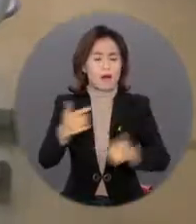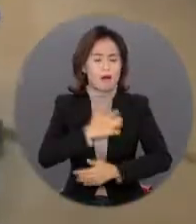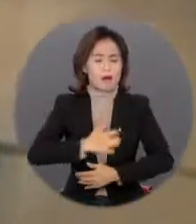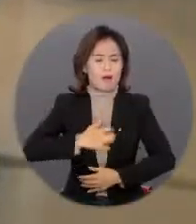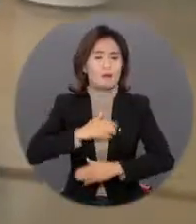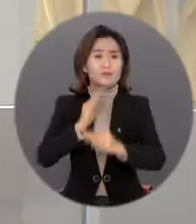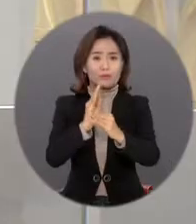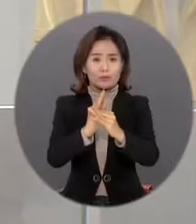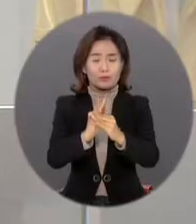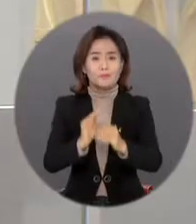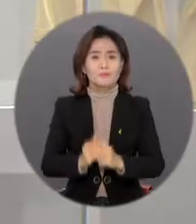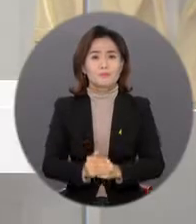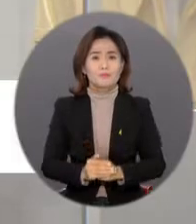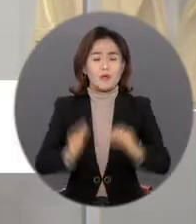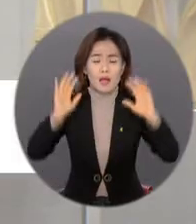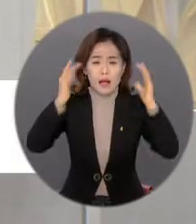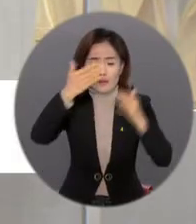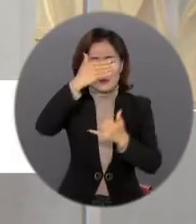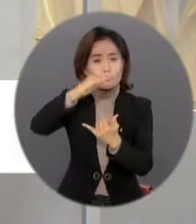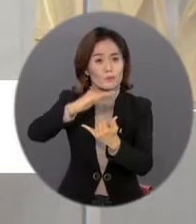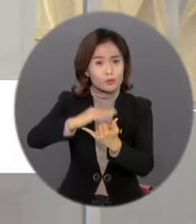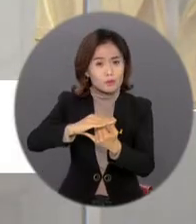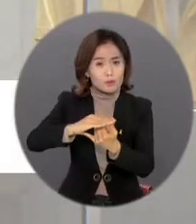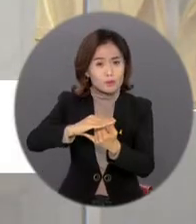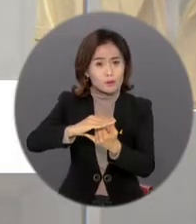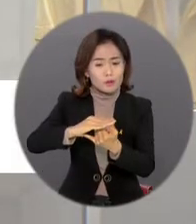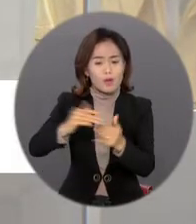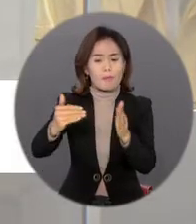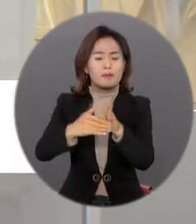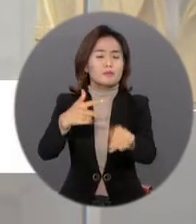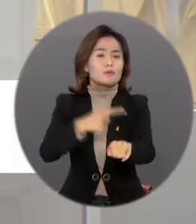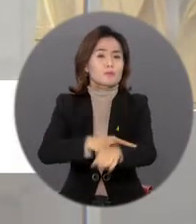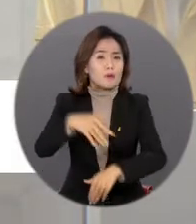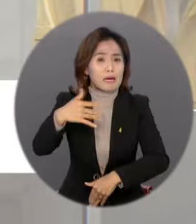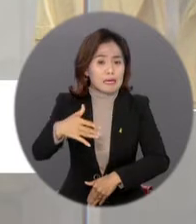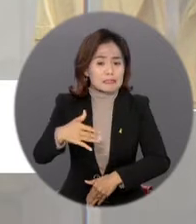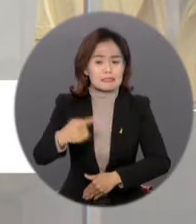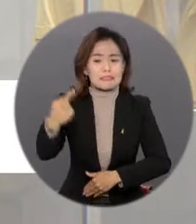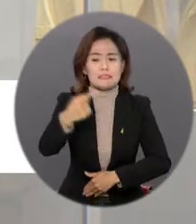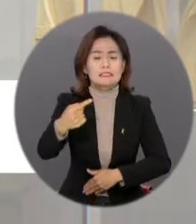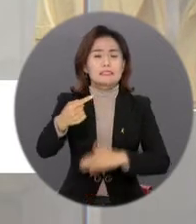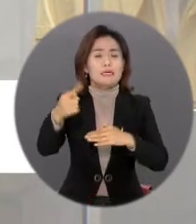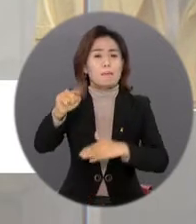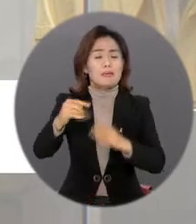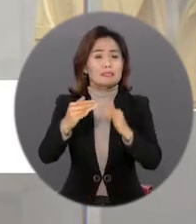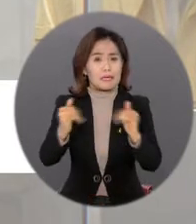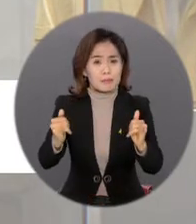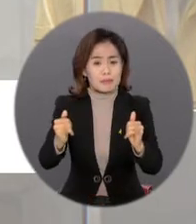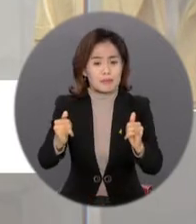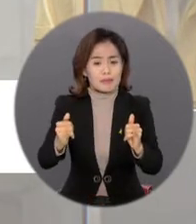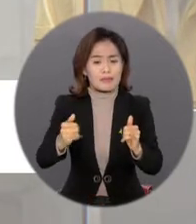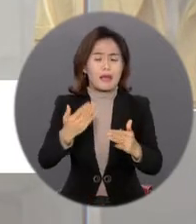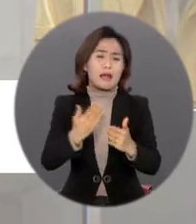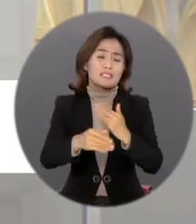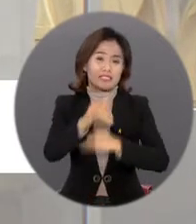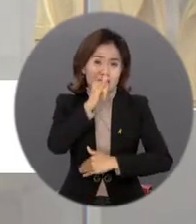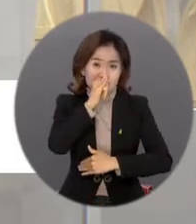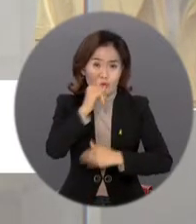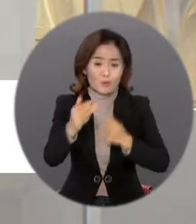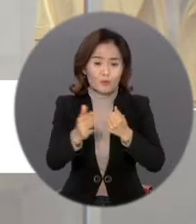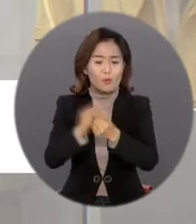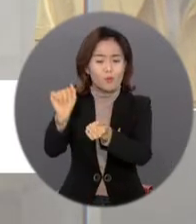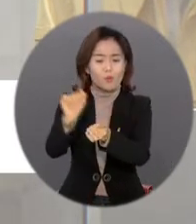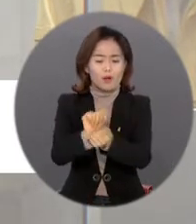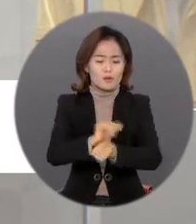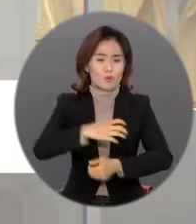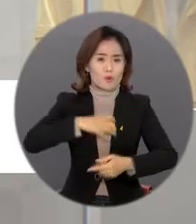우려되고 있습니다. 아동, 청소년을 비롯한 미접종자 1천여만여 명이 아직 남아있고 무엇보다도 감염